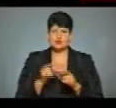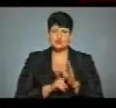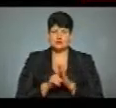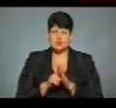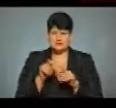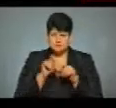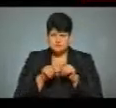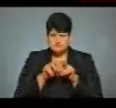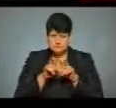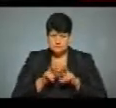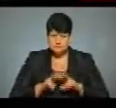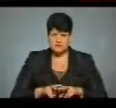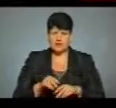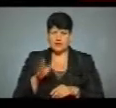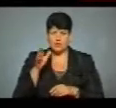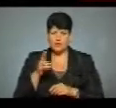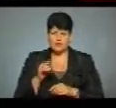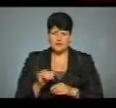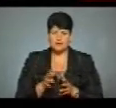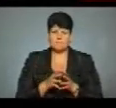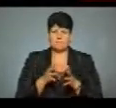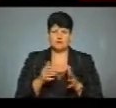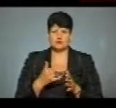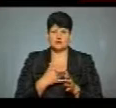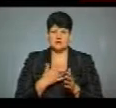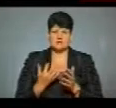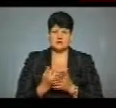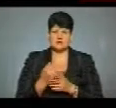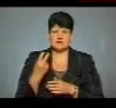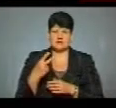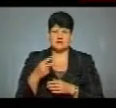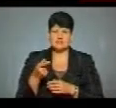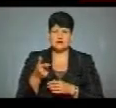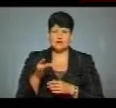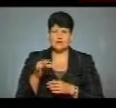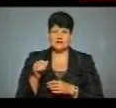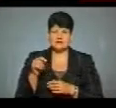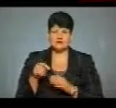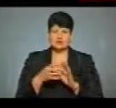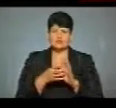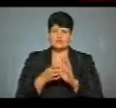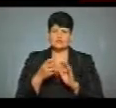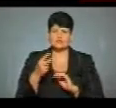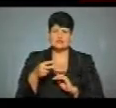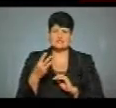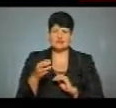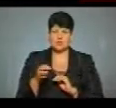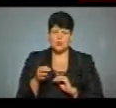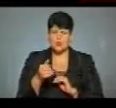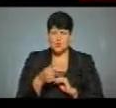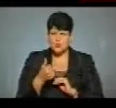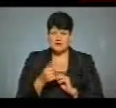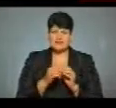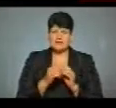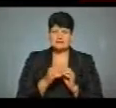розпочали досліджувати науковці. Найбільше в нас виявилося 20 грошів 1923 року та